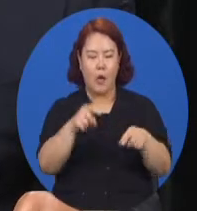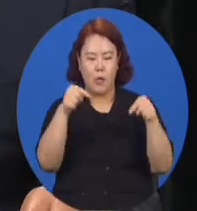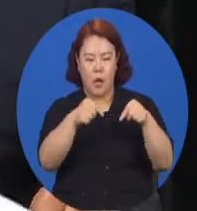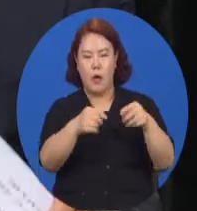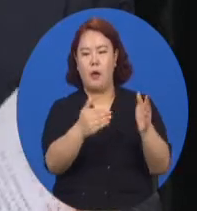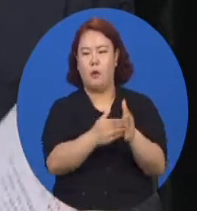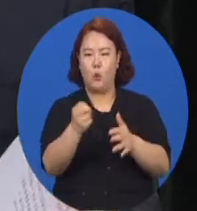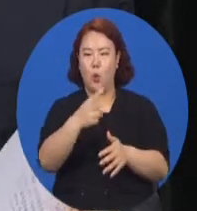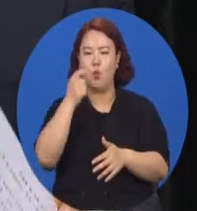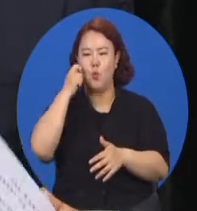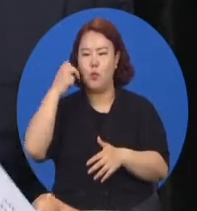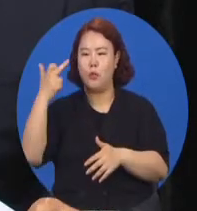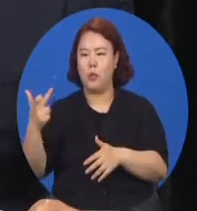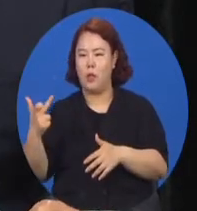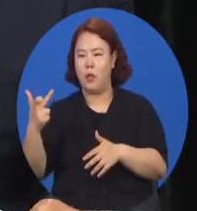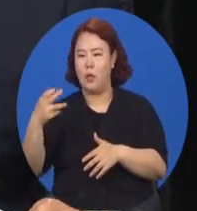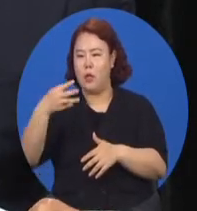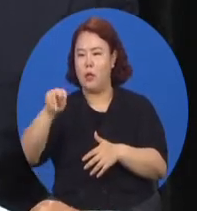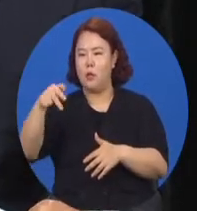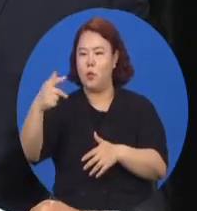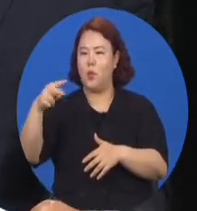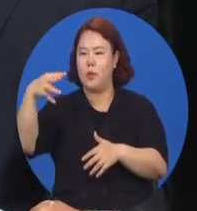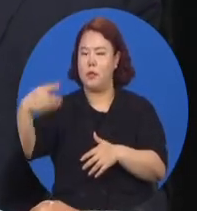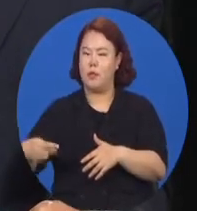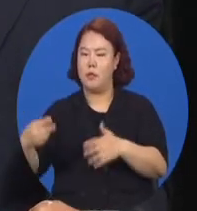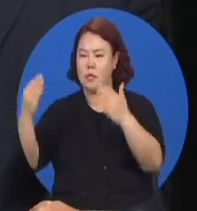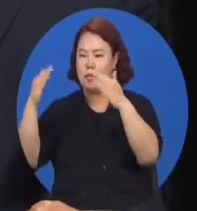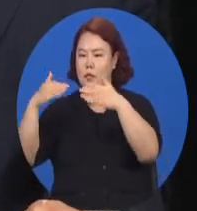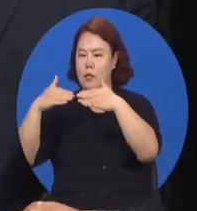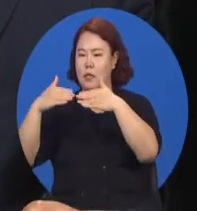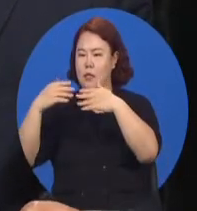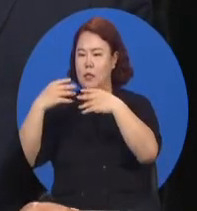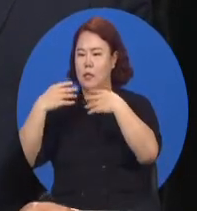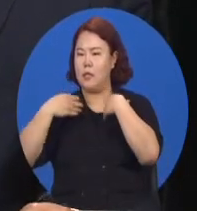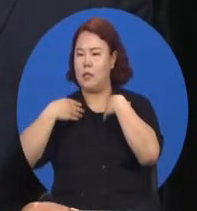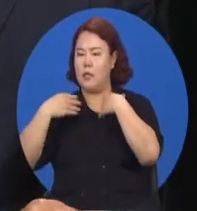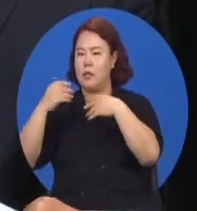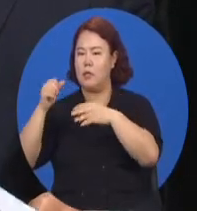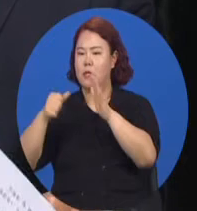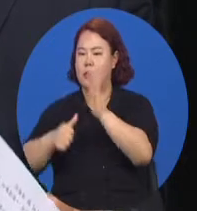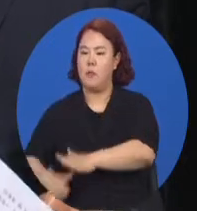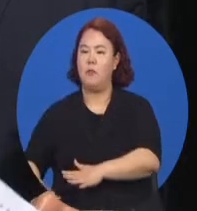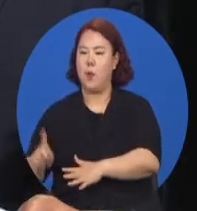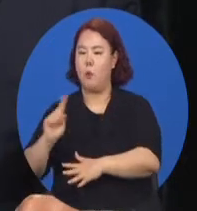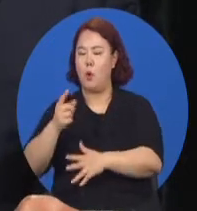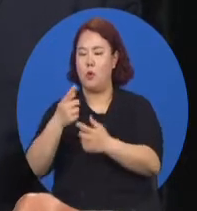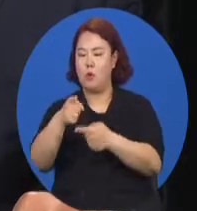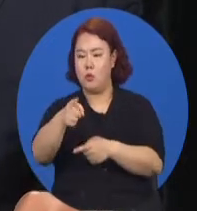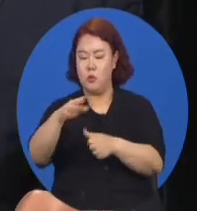리조트 그저 실패한 거 있죠. 군수님도 결국 못했었는데 그것도 같이 해서 도유지